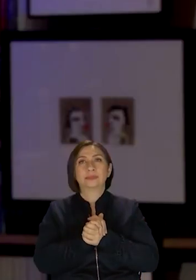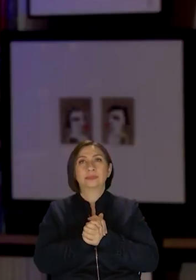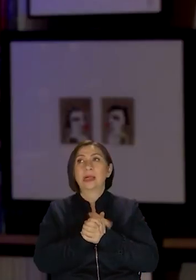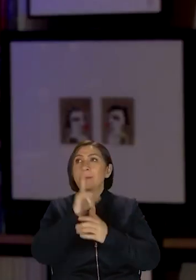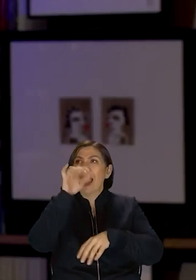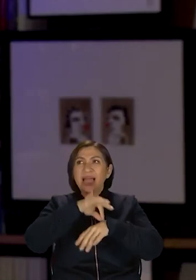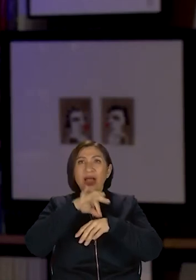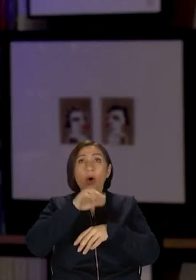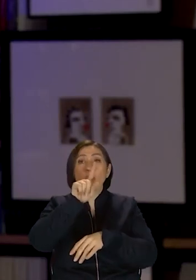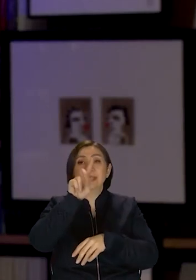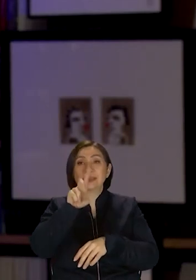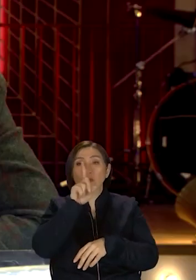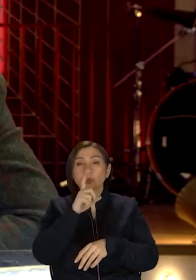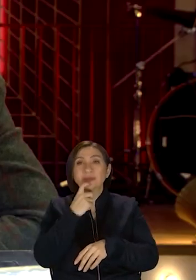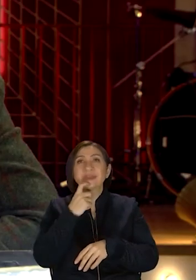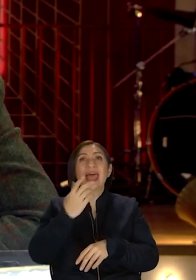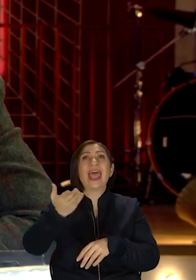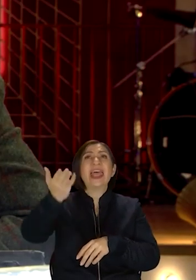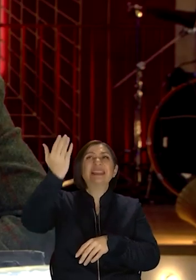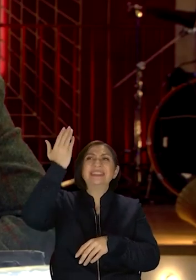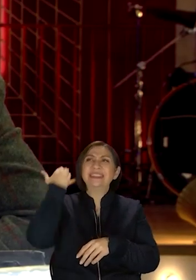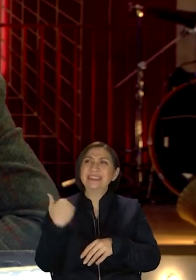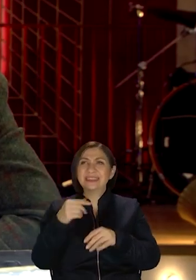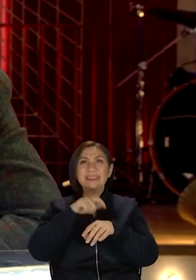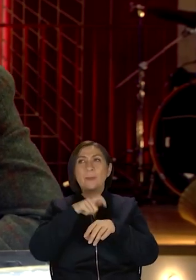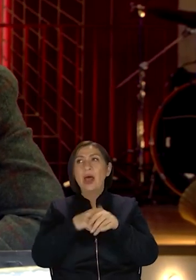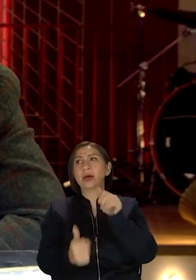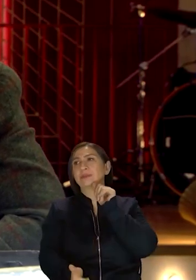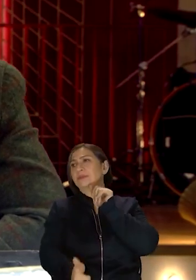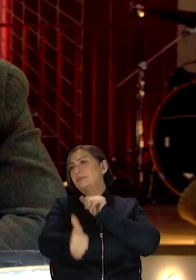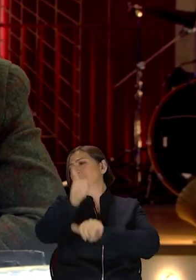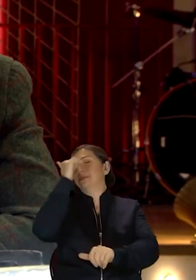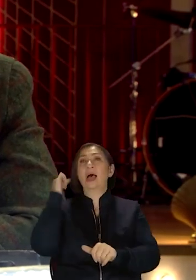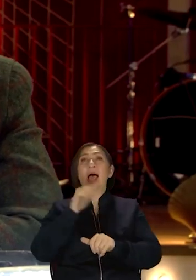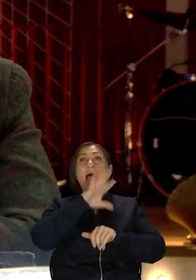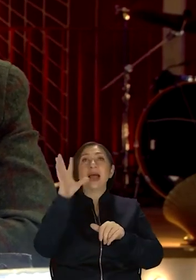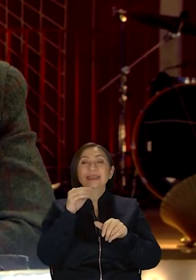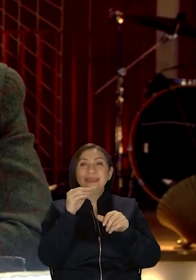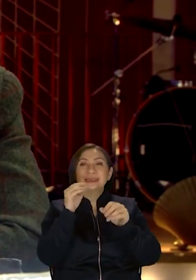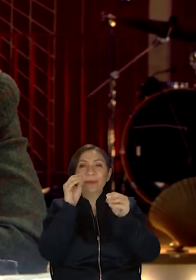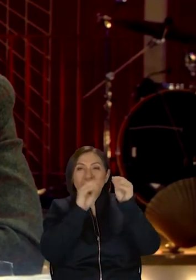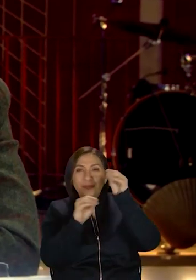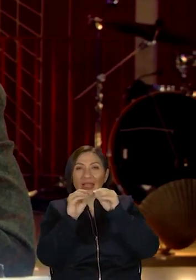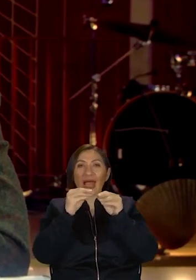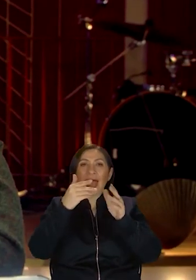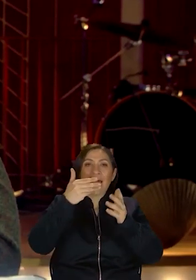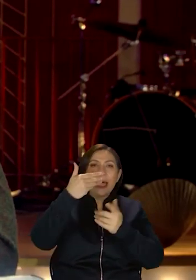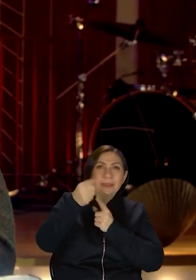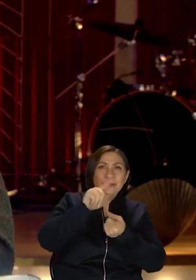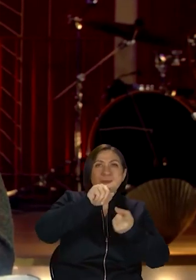Bir anda 18. yüzyılın roman dünyasına dönüyoruz. Herkes her şeyi betimlemeye, tasvir etmeye